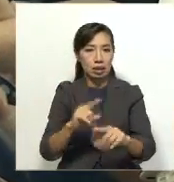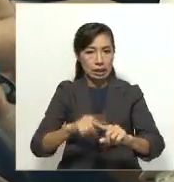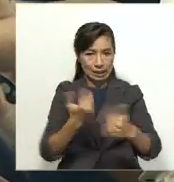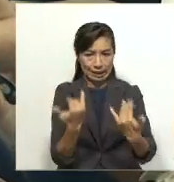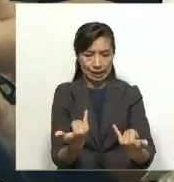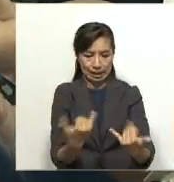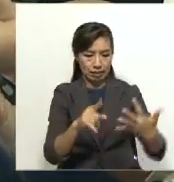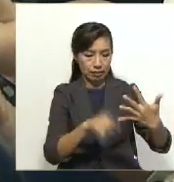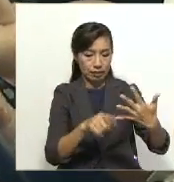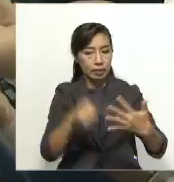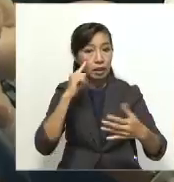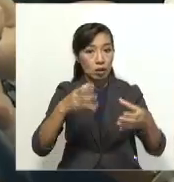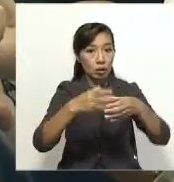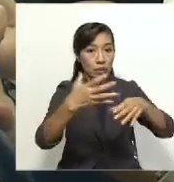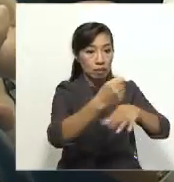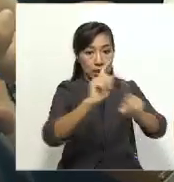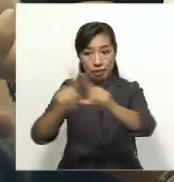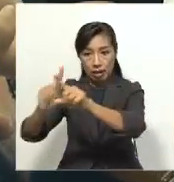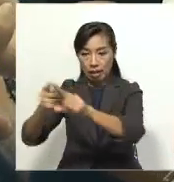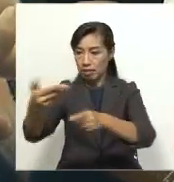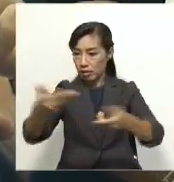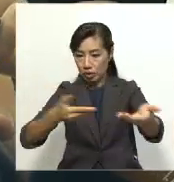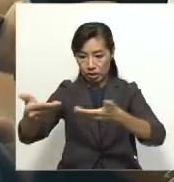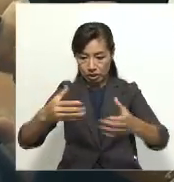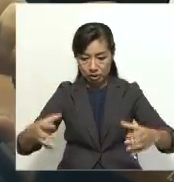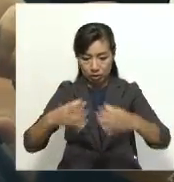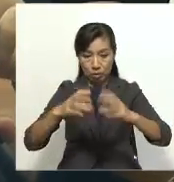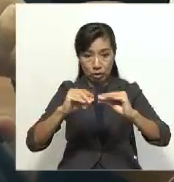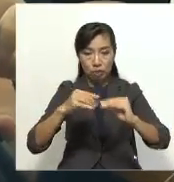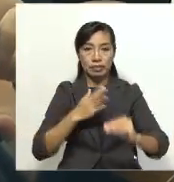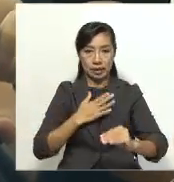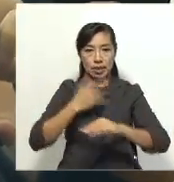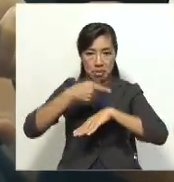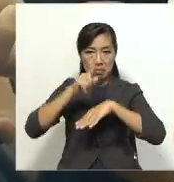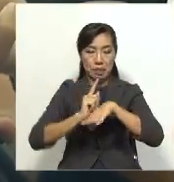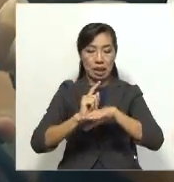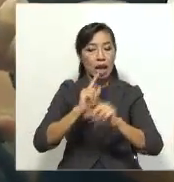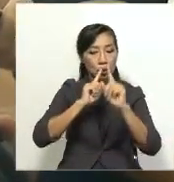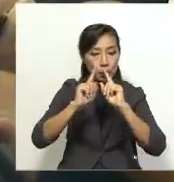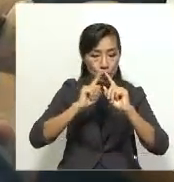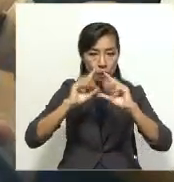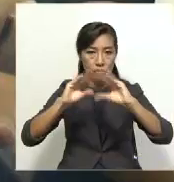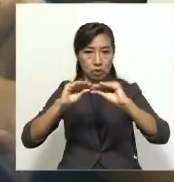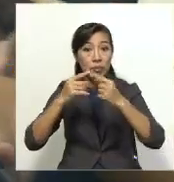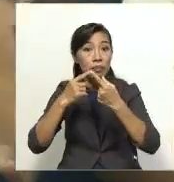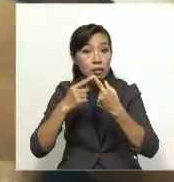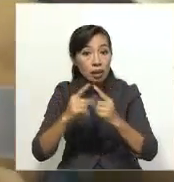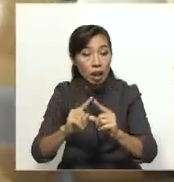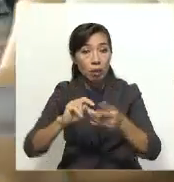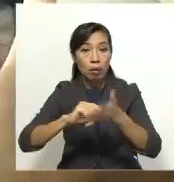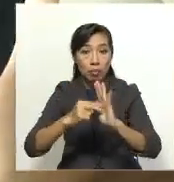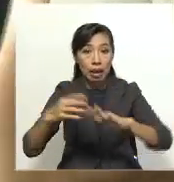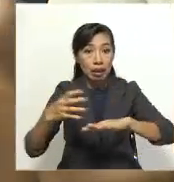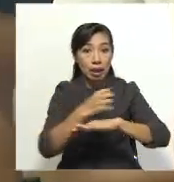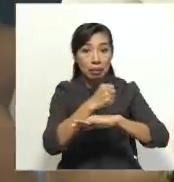งสิ้นเดือนนี้ค่ะจะเชิญทุกพรรคการเมืองมาประชุมโดยจะเป็นประธานการพูดคุยด้วยตัวเองเลยนะคะแต่ว่ายังไม่ใช่การปลดล็